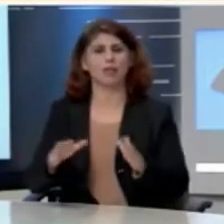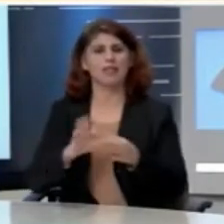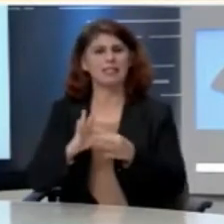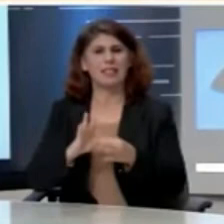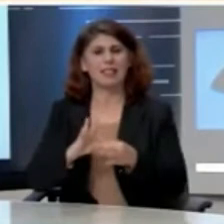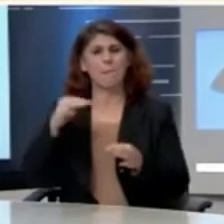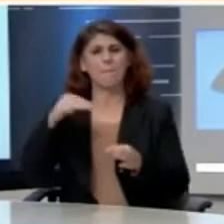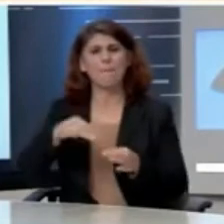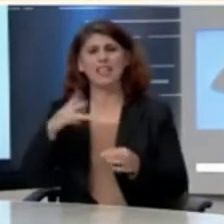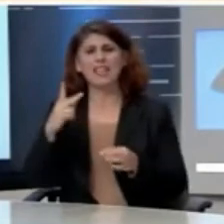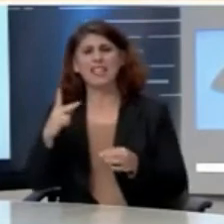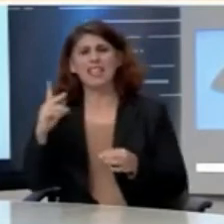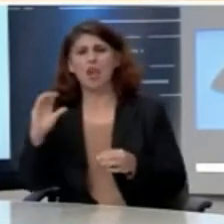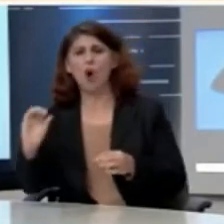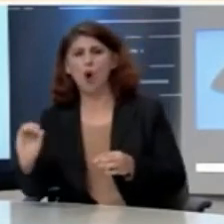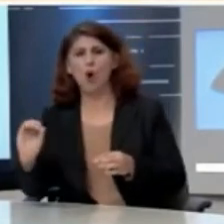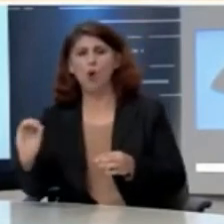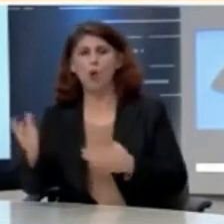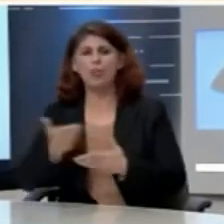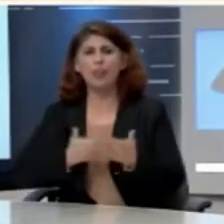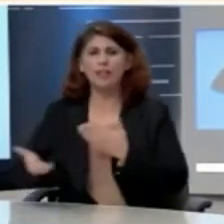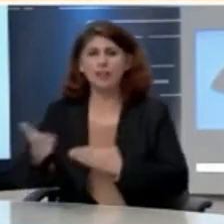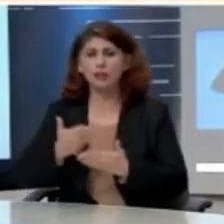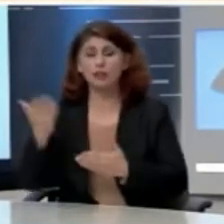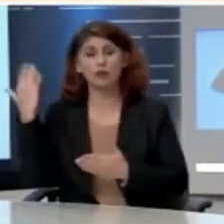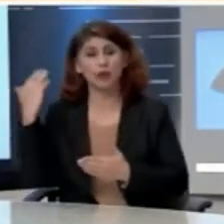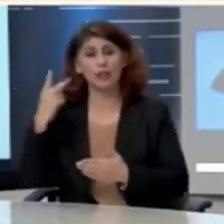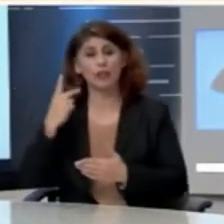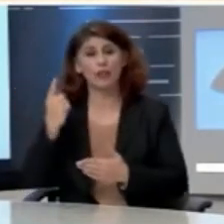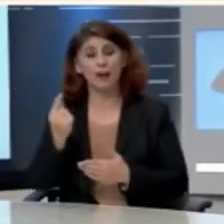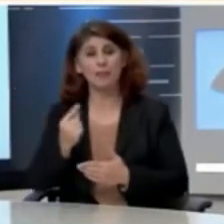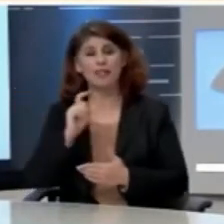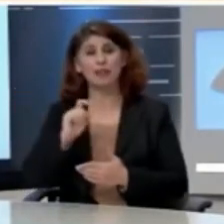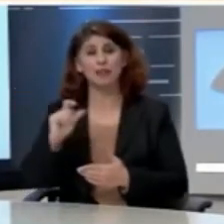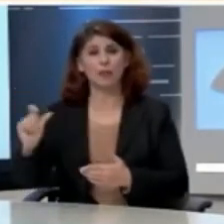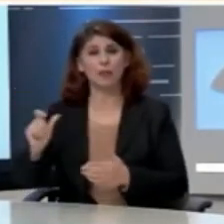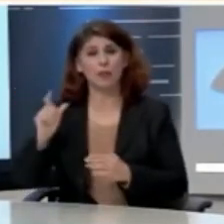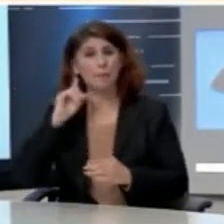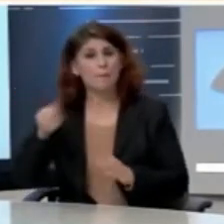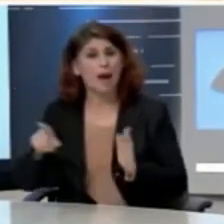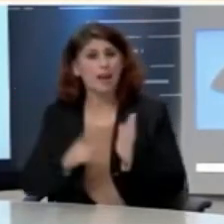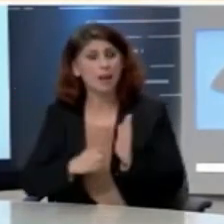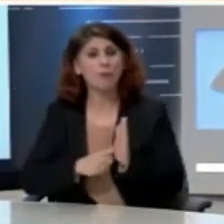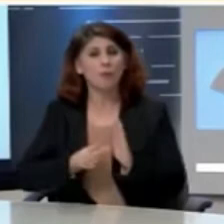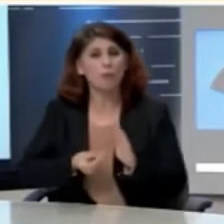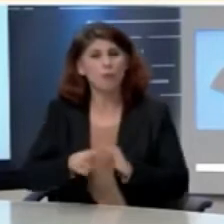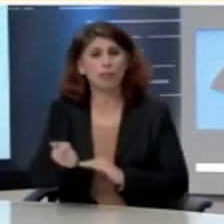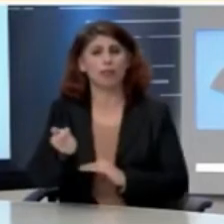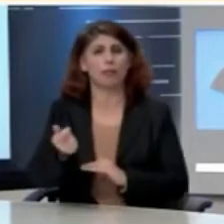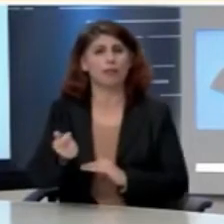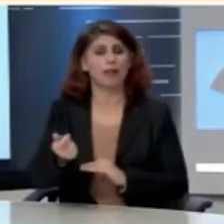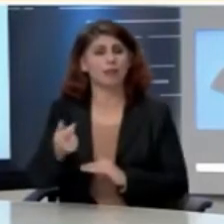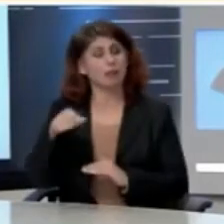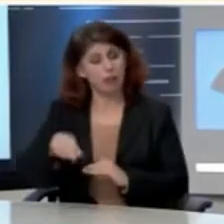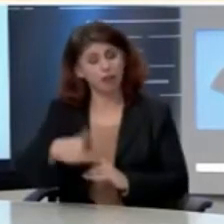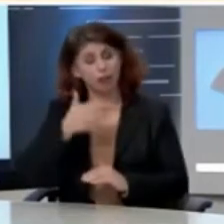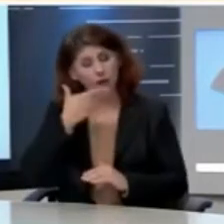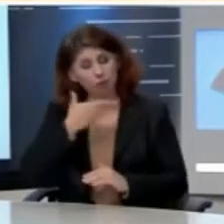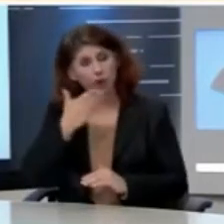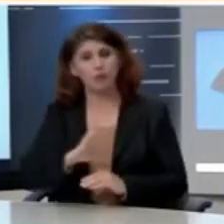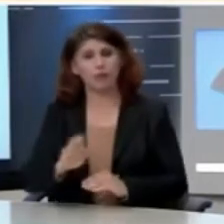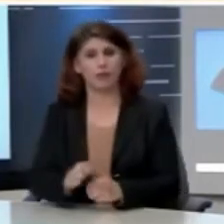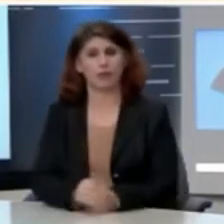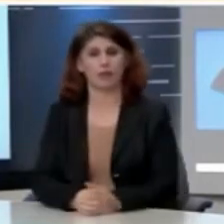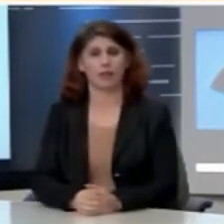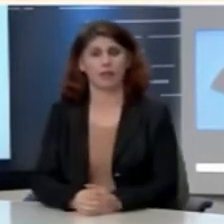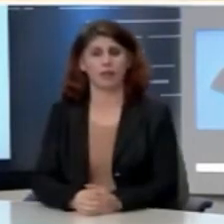των διακινητών και φέρατε τότε 1,5 εκατομμύριο λαθρομετανάστες? Και γι' αυτό θα λογοδοτήσετε.